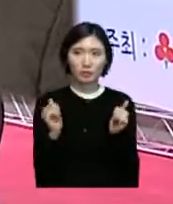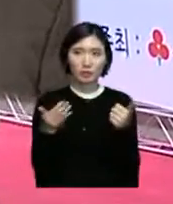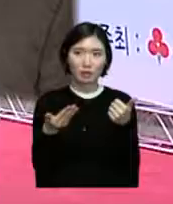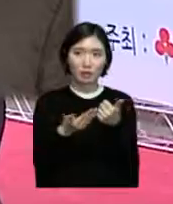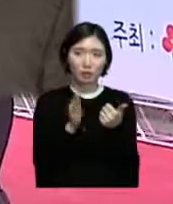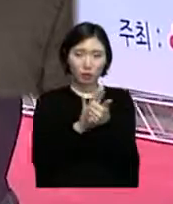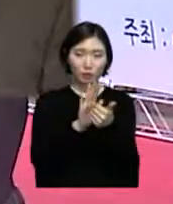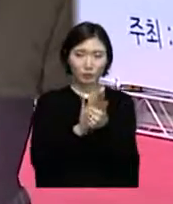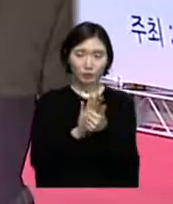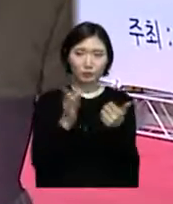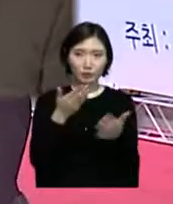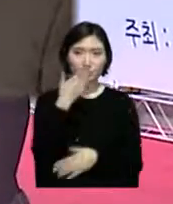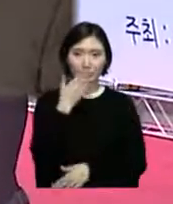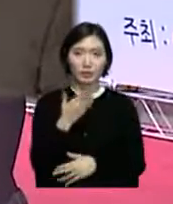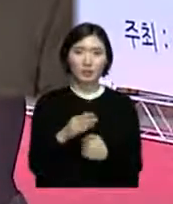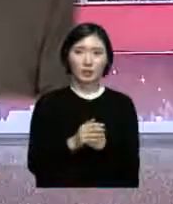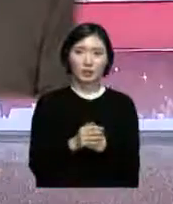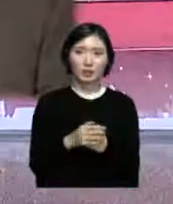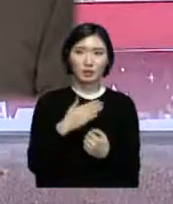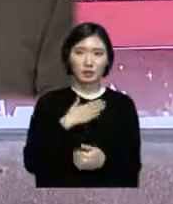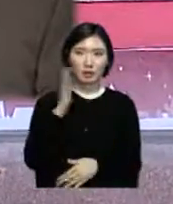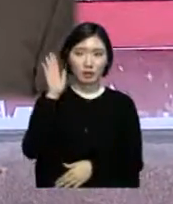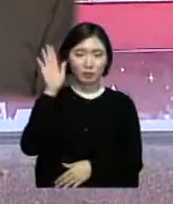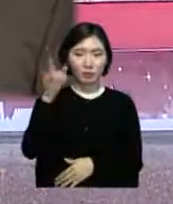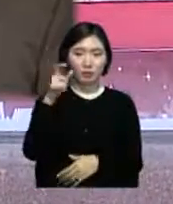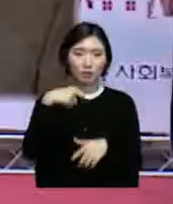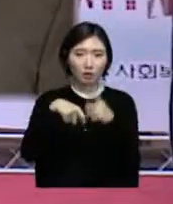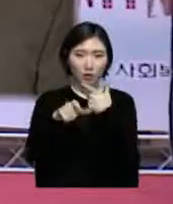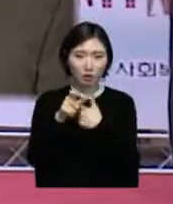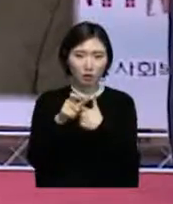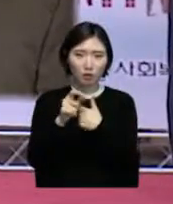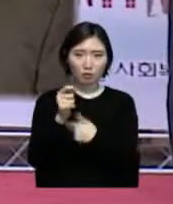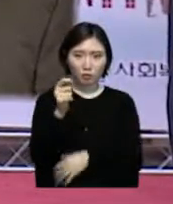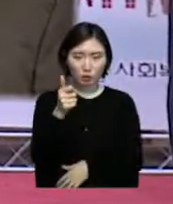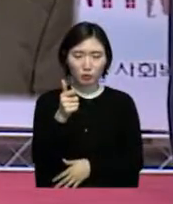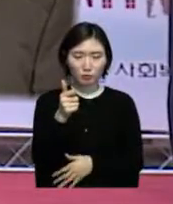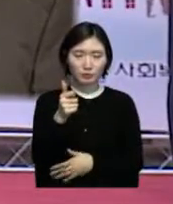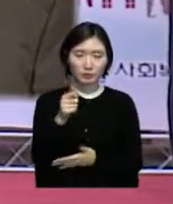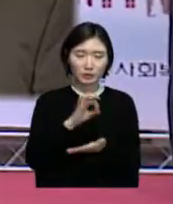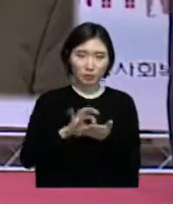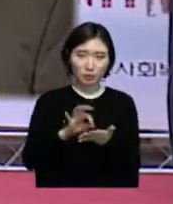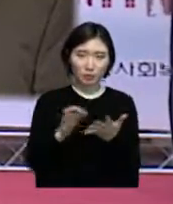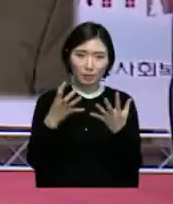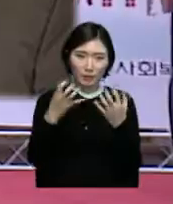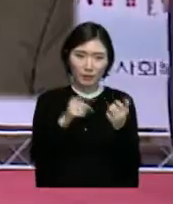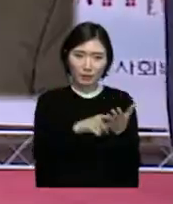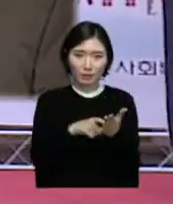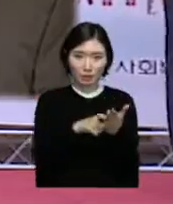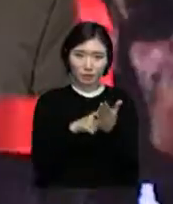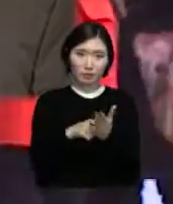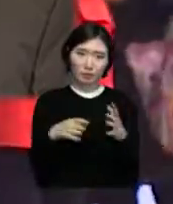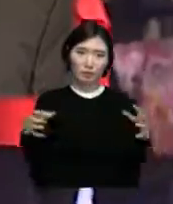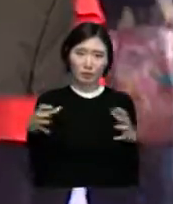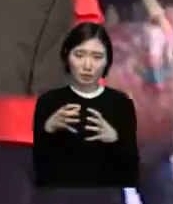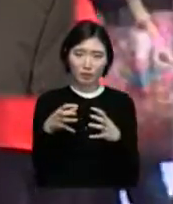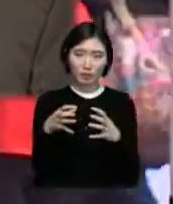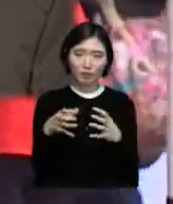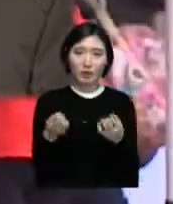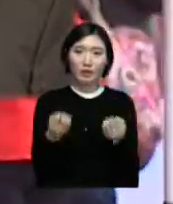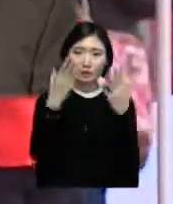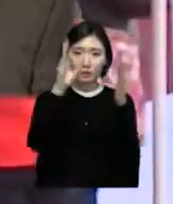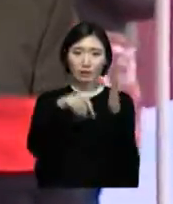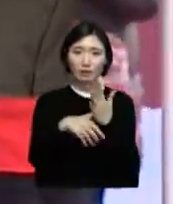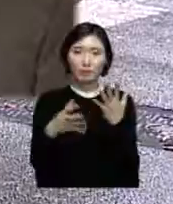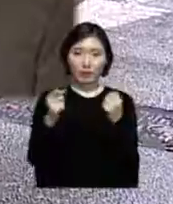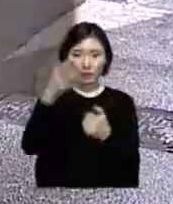도움이 줄 수 있다고 그래서 저도 앞으로 제가 조금이라도 덜 쓰고 많이 좀 모아가지고 이런 행사 때 좀